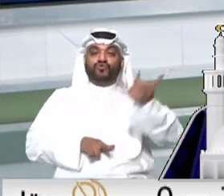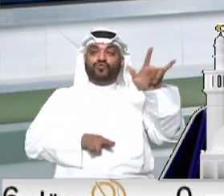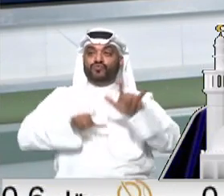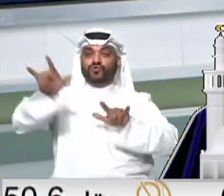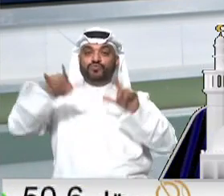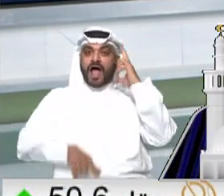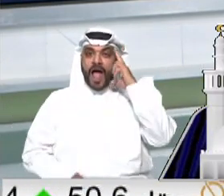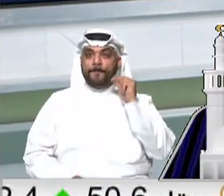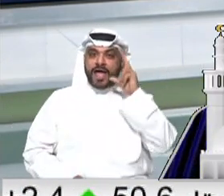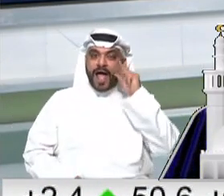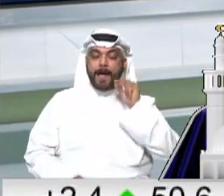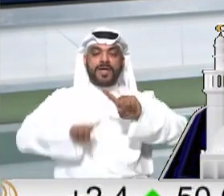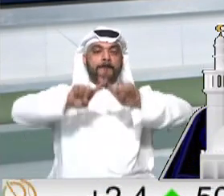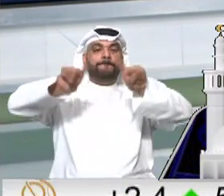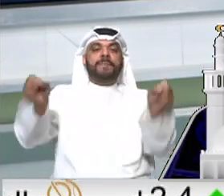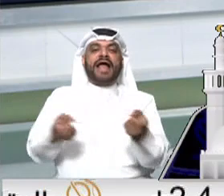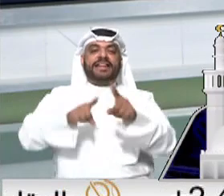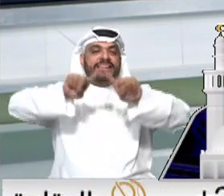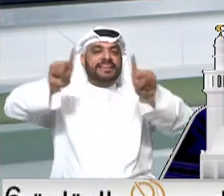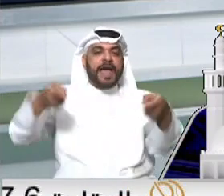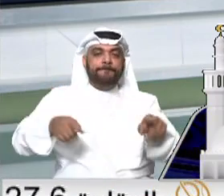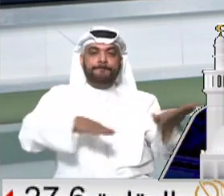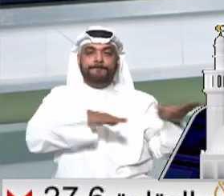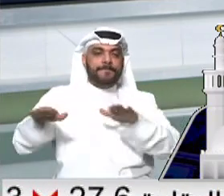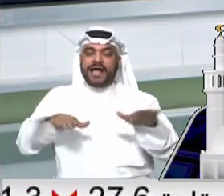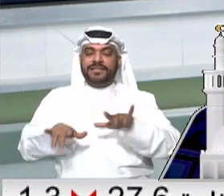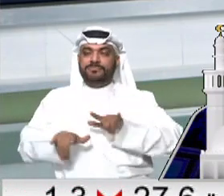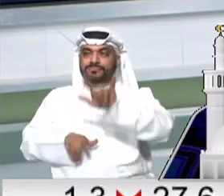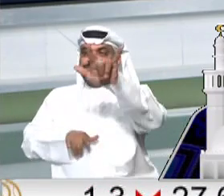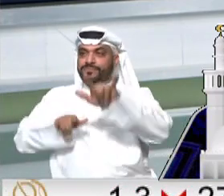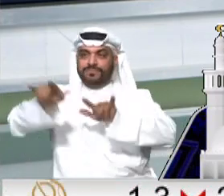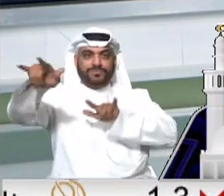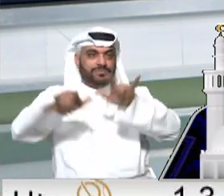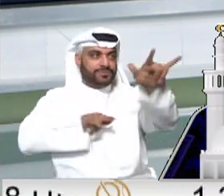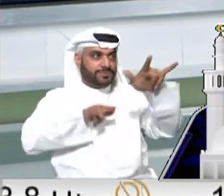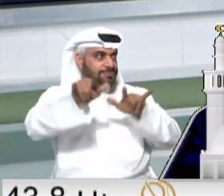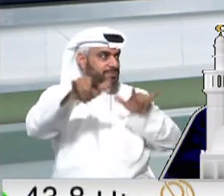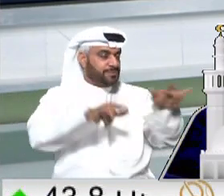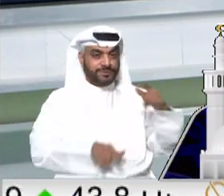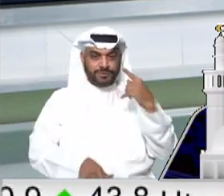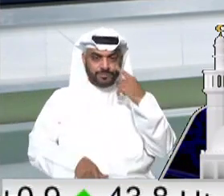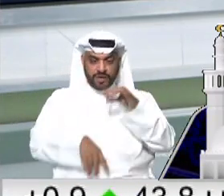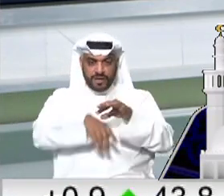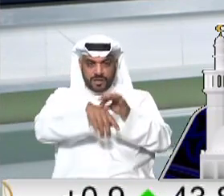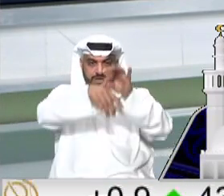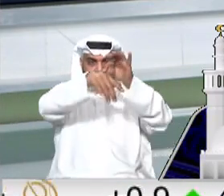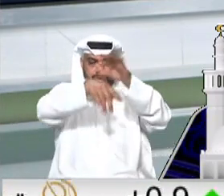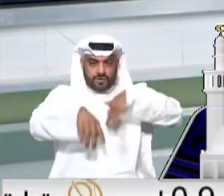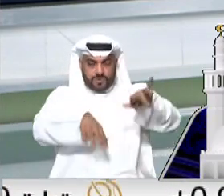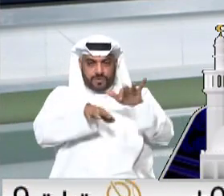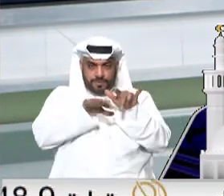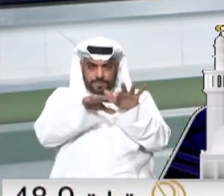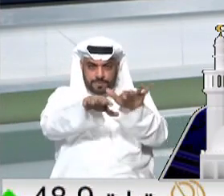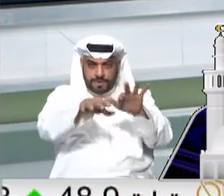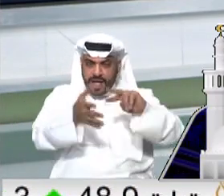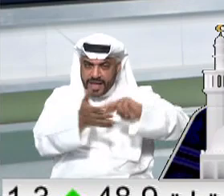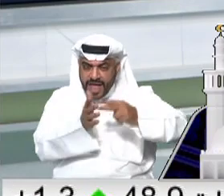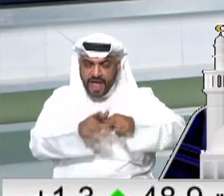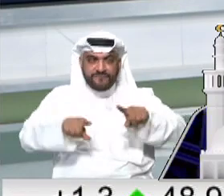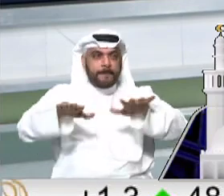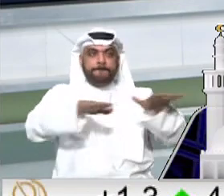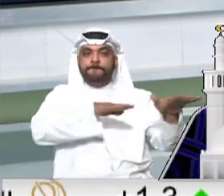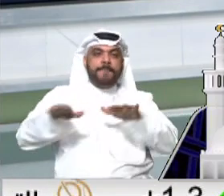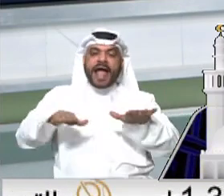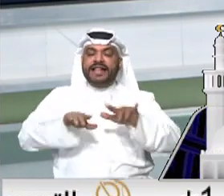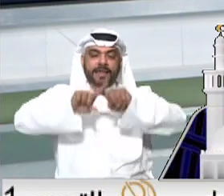العطله خارج البلاد من قبل المواطنين والمقيمين ورغم اقبال العملاء على الحجوزات سواء عن طريق مكاتب السياحيه